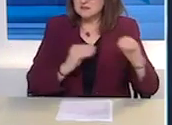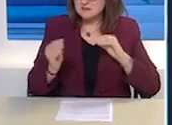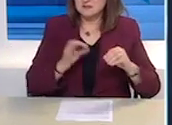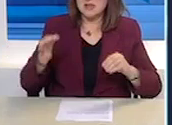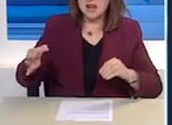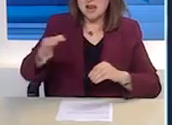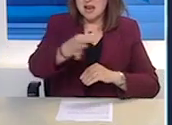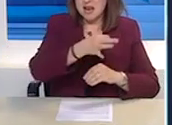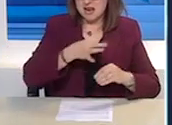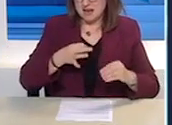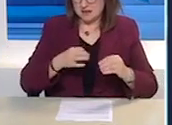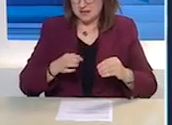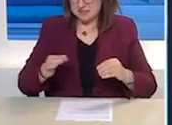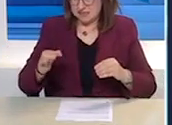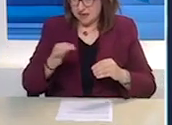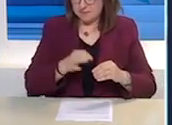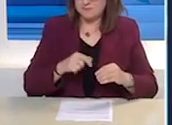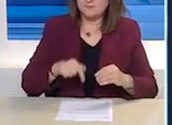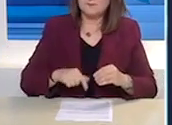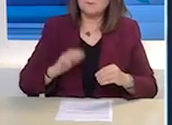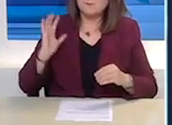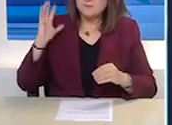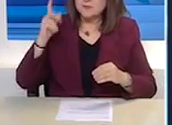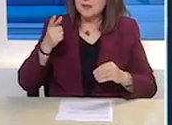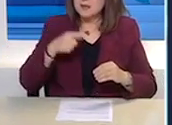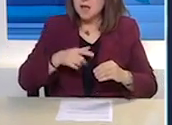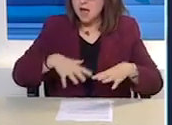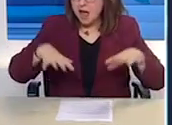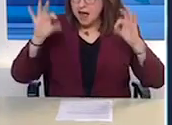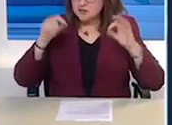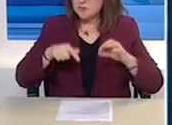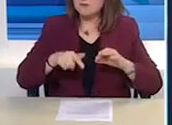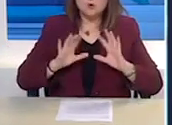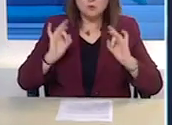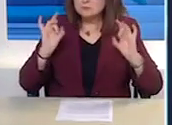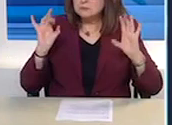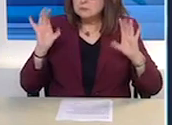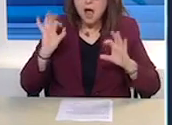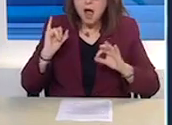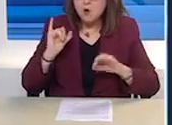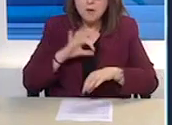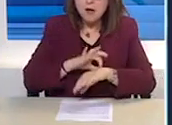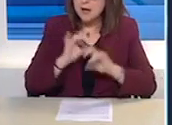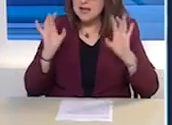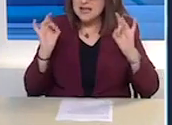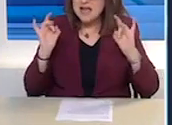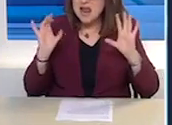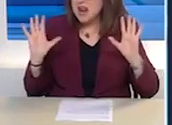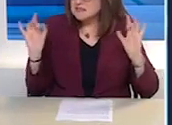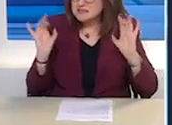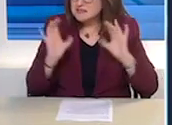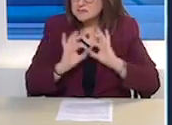στις 24 Τρίτου. Με την ενεργοποίηση αυτή έγινε προληπτικά και χωρίς να υπάρχουν αναφορές για κρούσματα ή καν ύποπτα